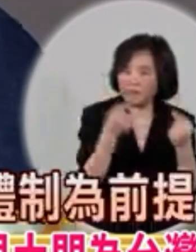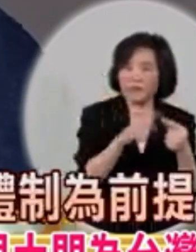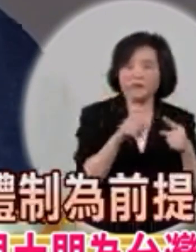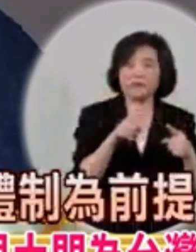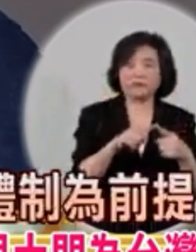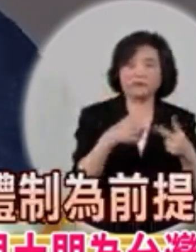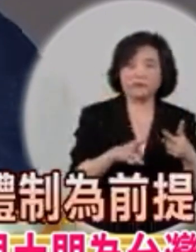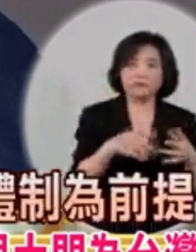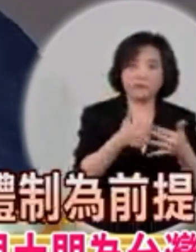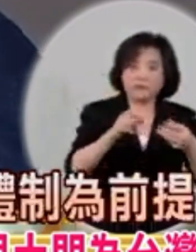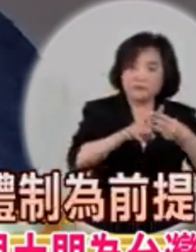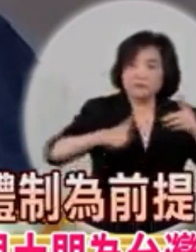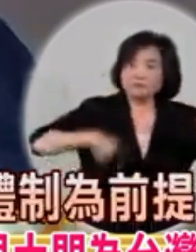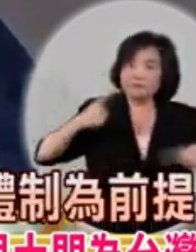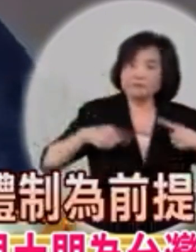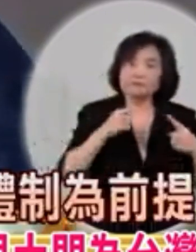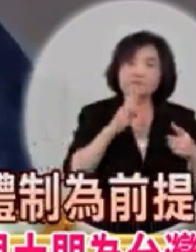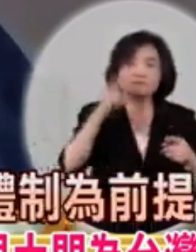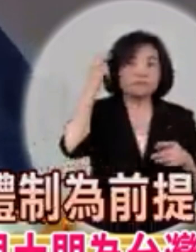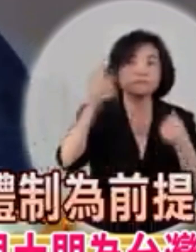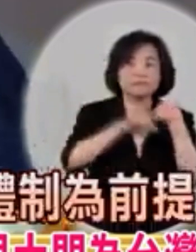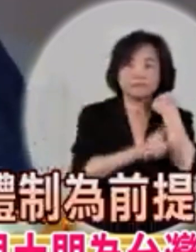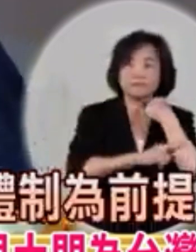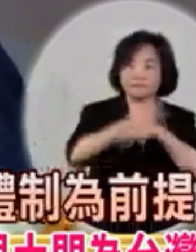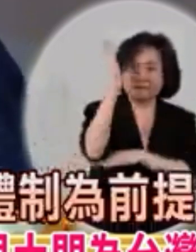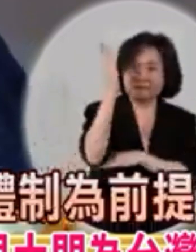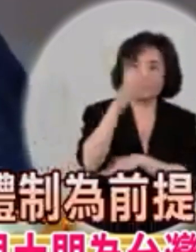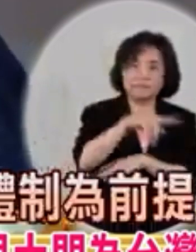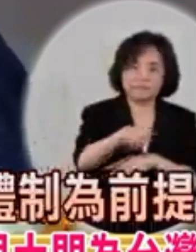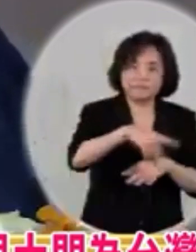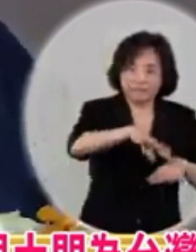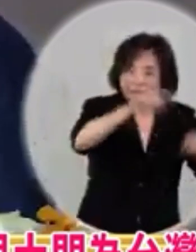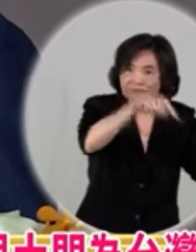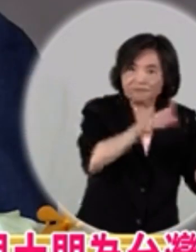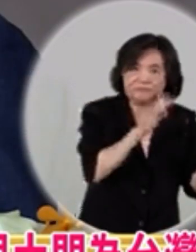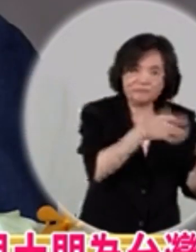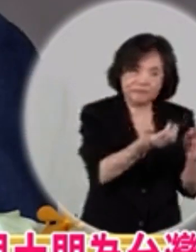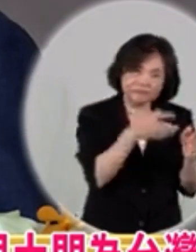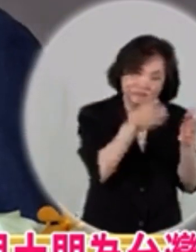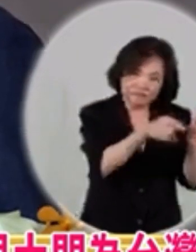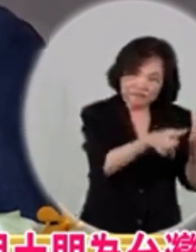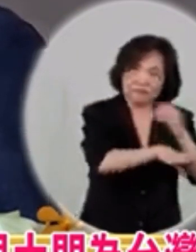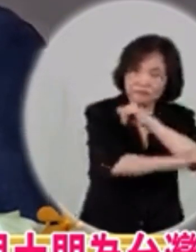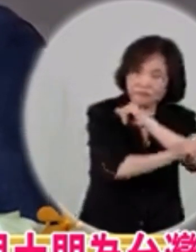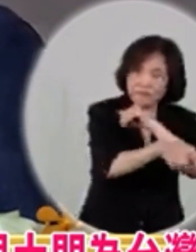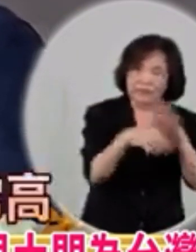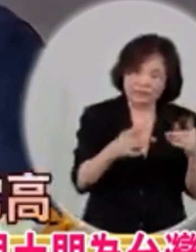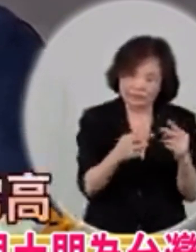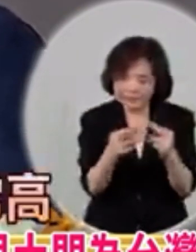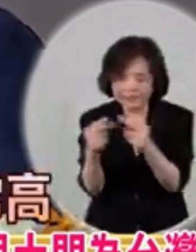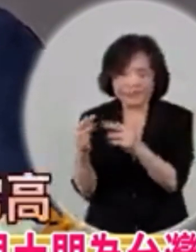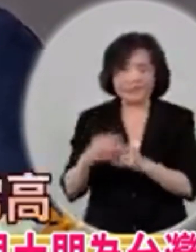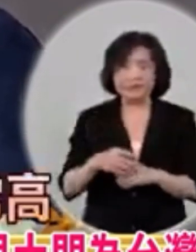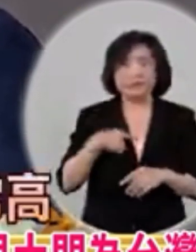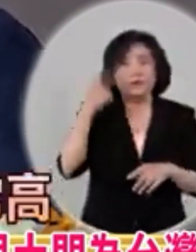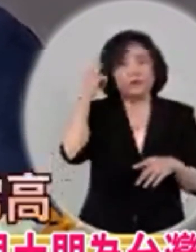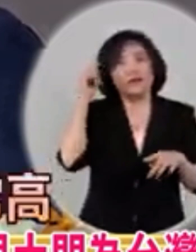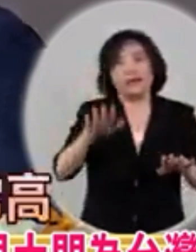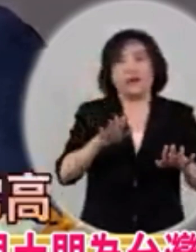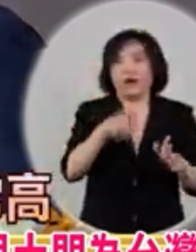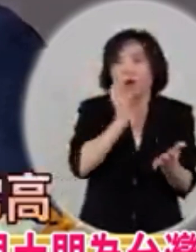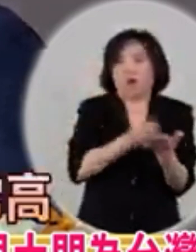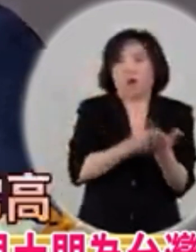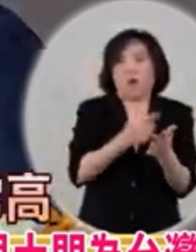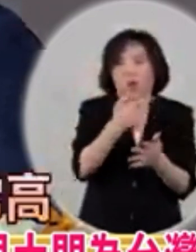护民主自由宪政体制为前提来进行修宪。我理解修宪的门槛非